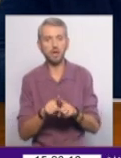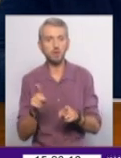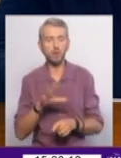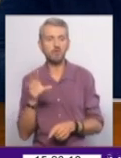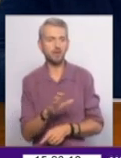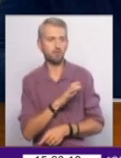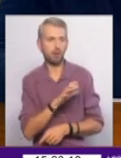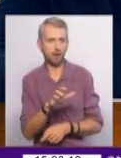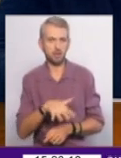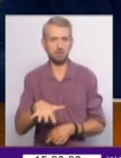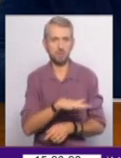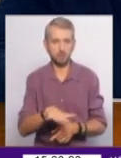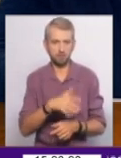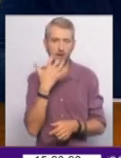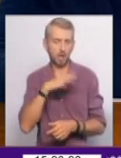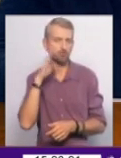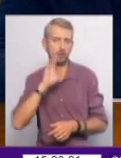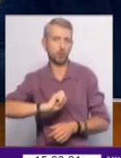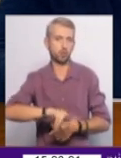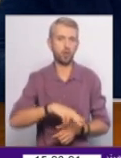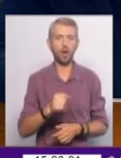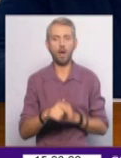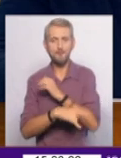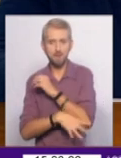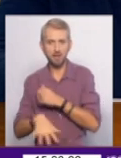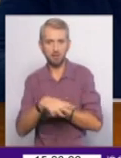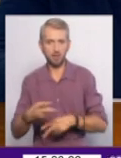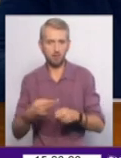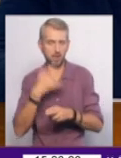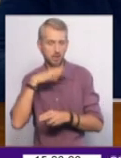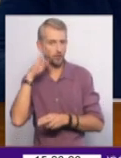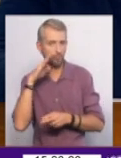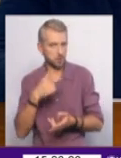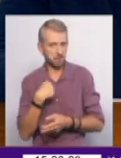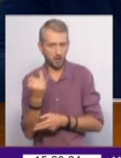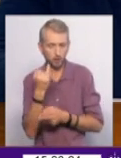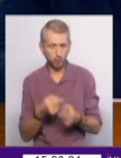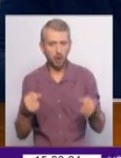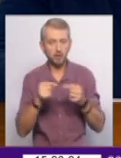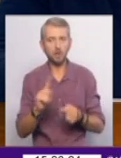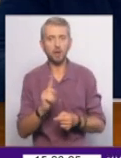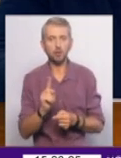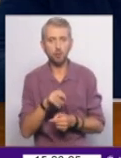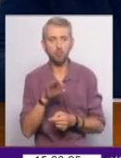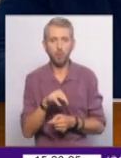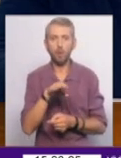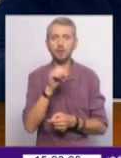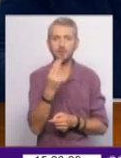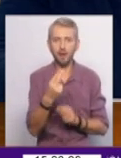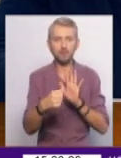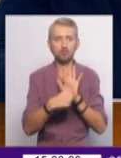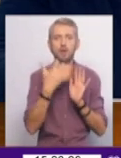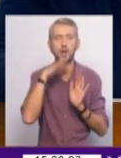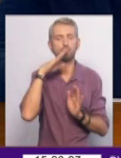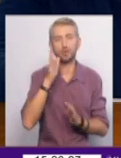богатые массивы с горячей водой, а бедные массивы без горячей воды. Мне интересует конкретно, что по ТЭЦ-6 с горячей